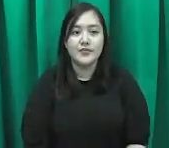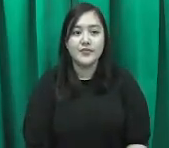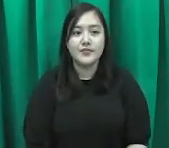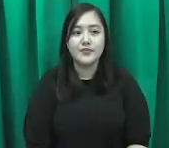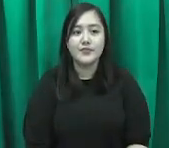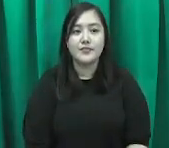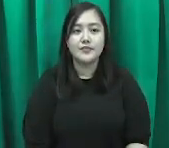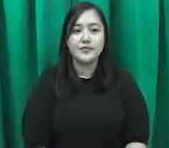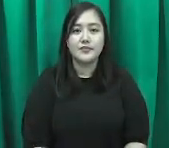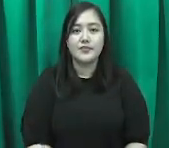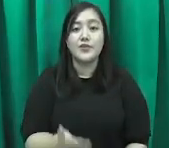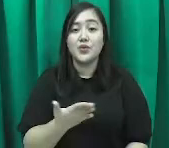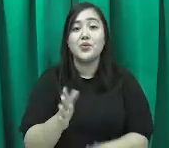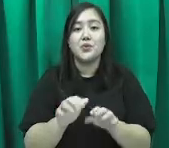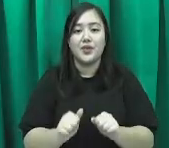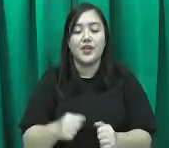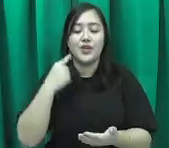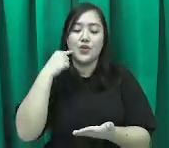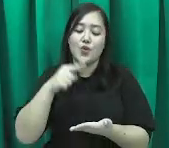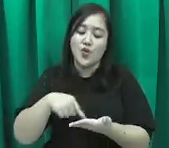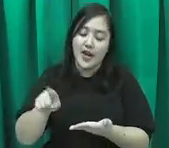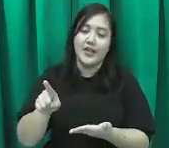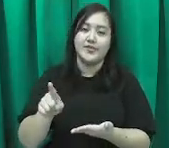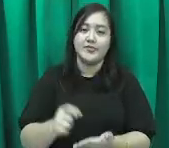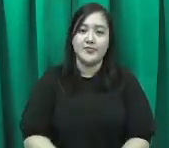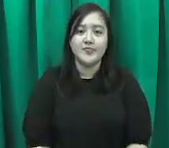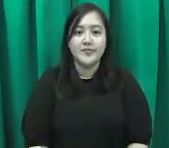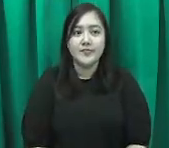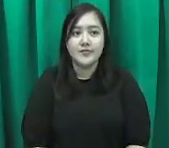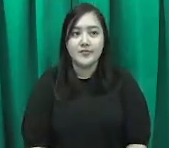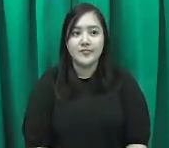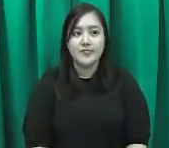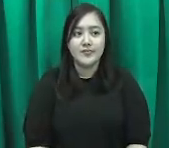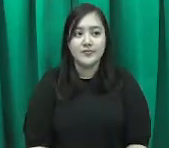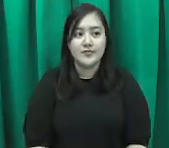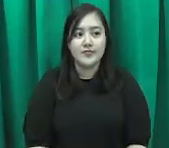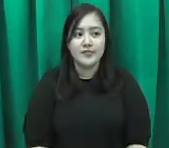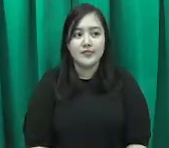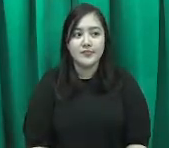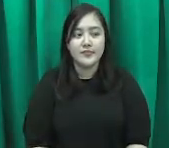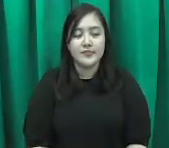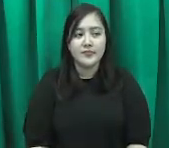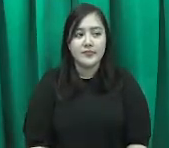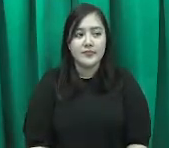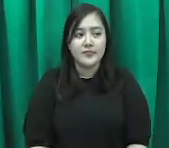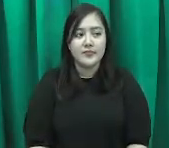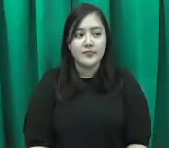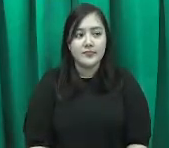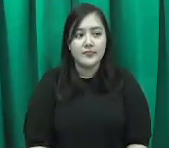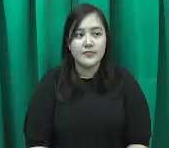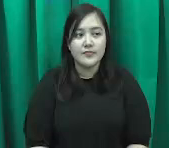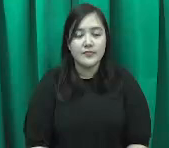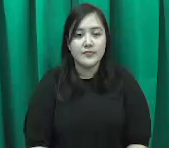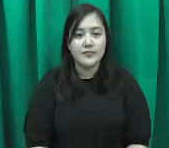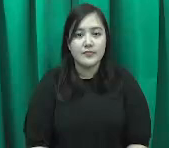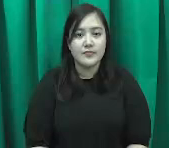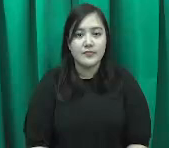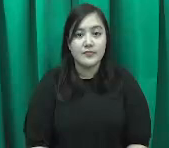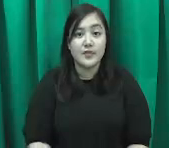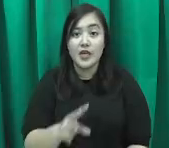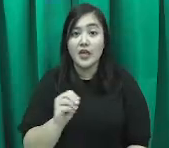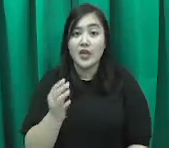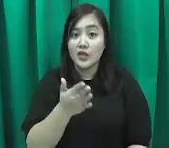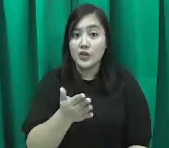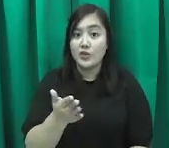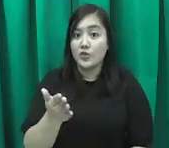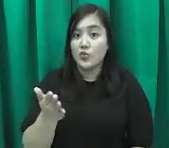mo, makokorek mo. Hanggat maaga pa. Ito, parang ang isang pamilya, ang mag-asawa, lalo sa tatay, dapat may vision tayo eh. Yeah,